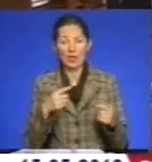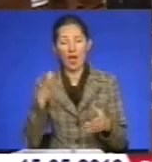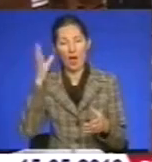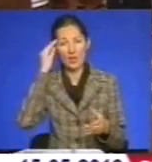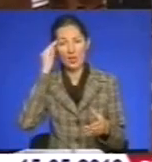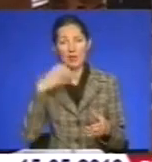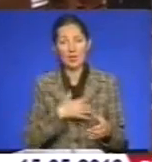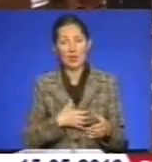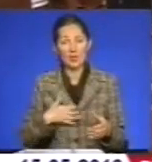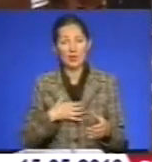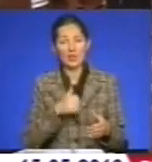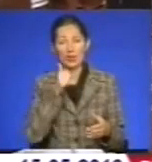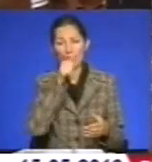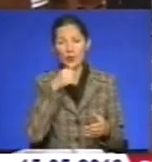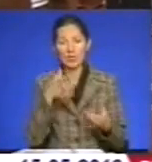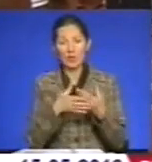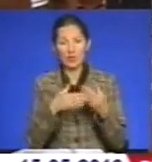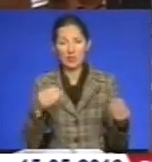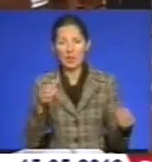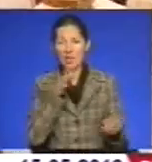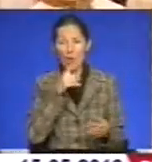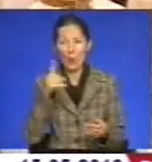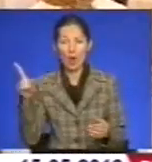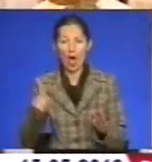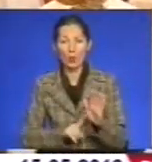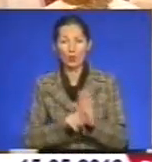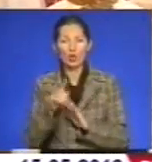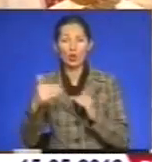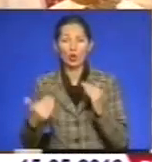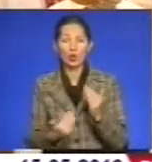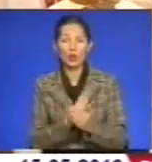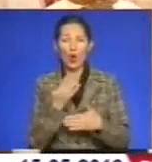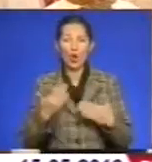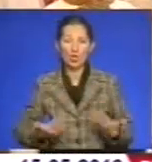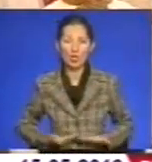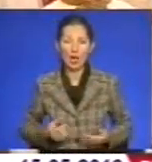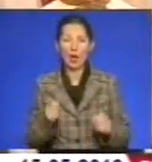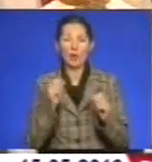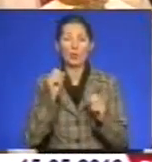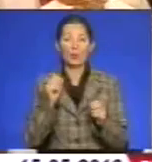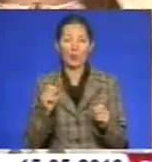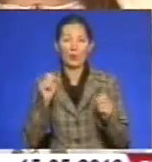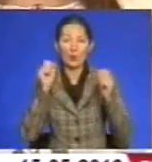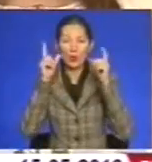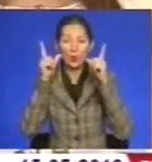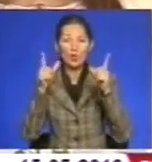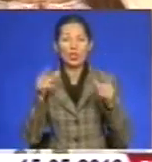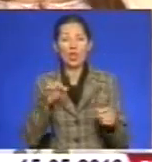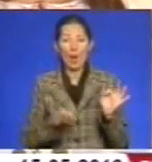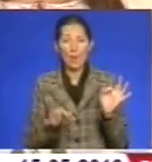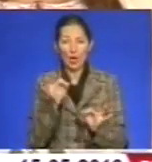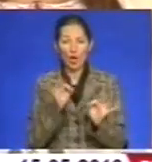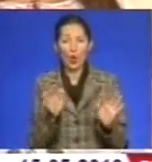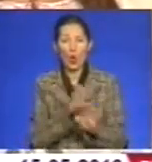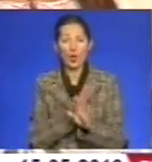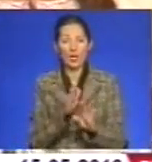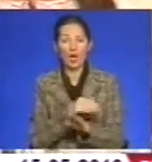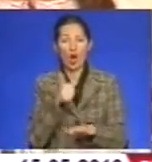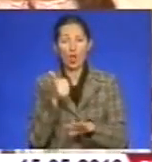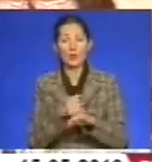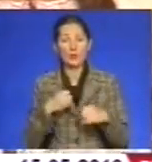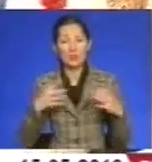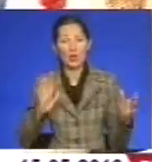Адже весняна пора – це початок нового життя, пробудження природи. Головним святом цього періоду був Великдень. У ньому